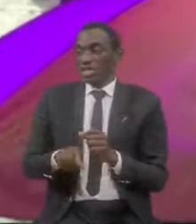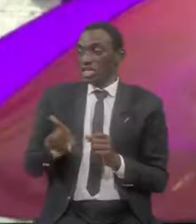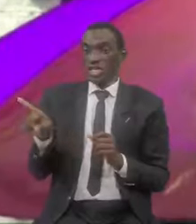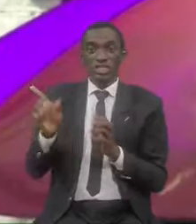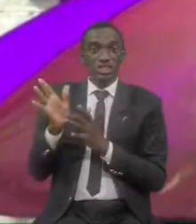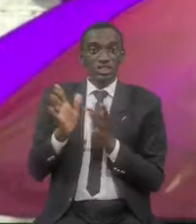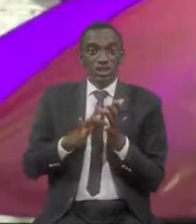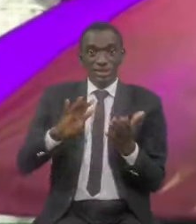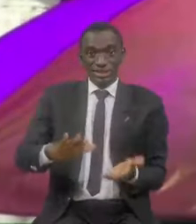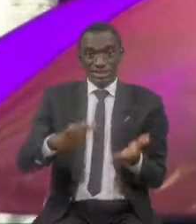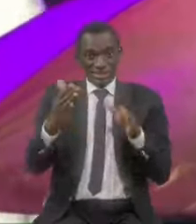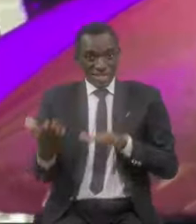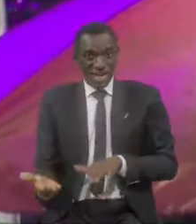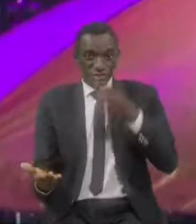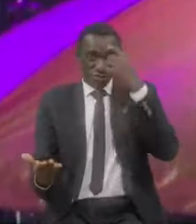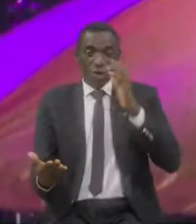Il est mort pour nos péchés.